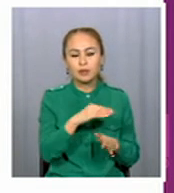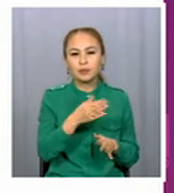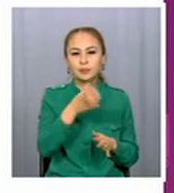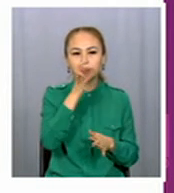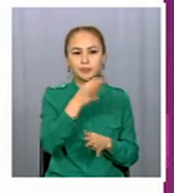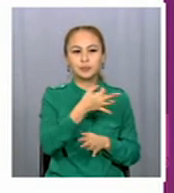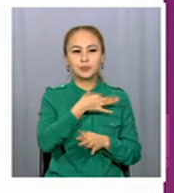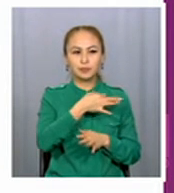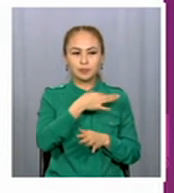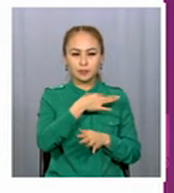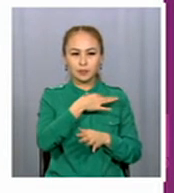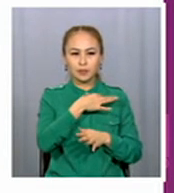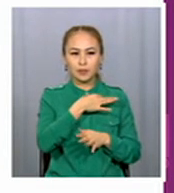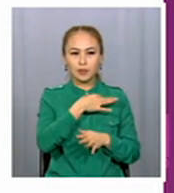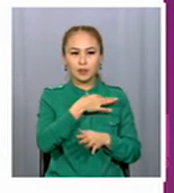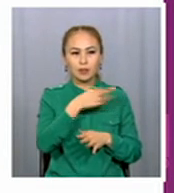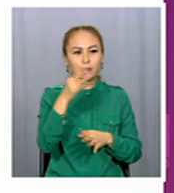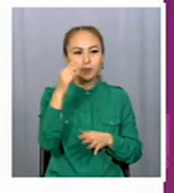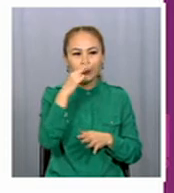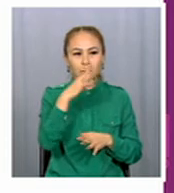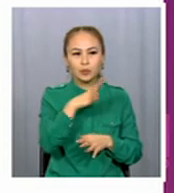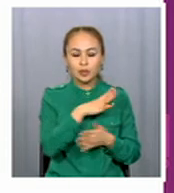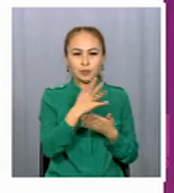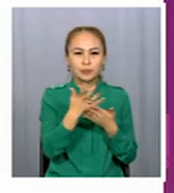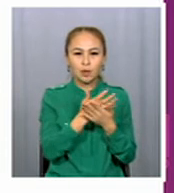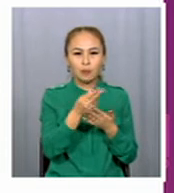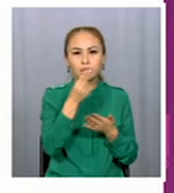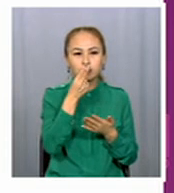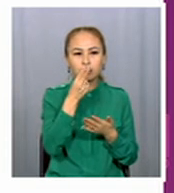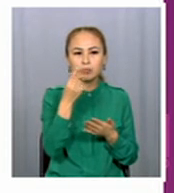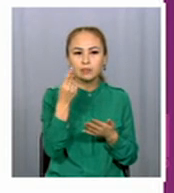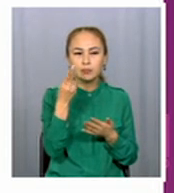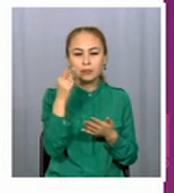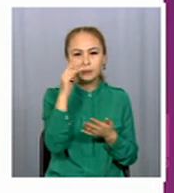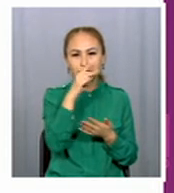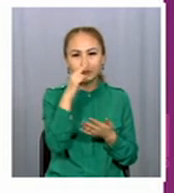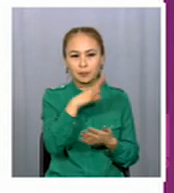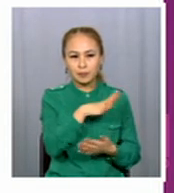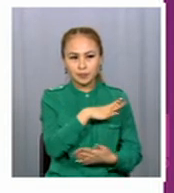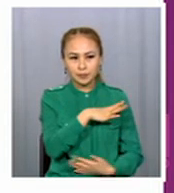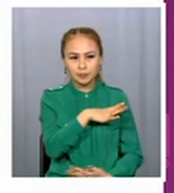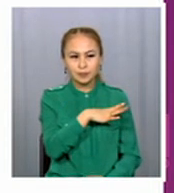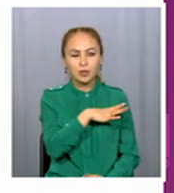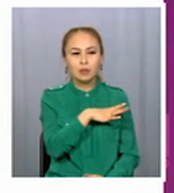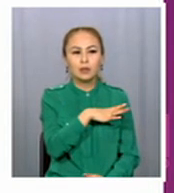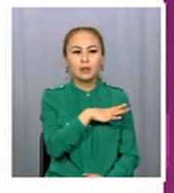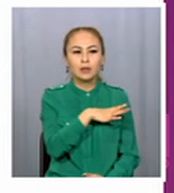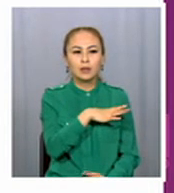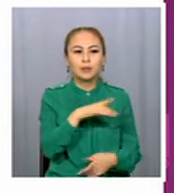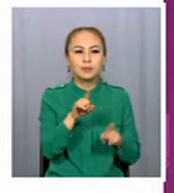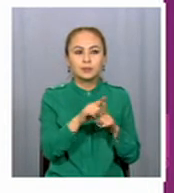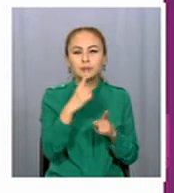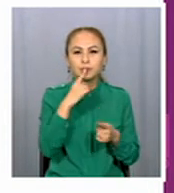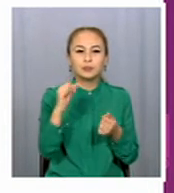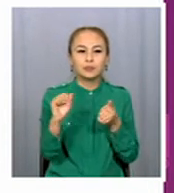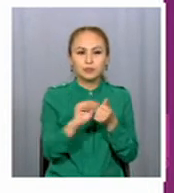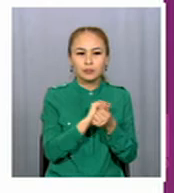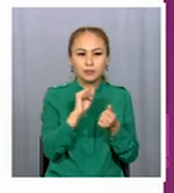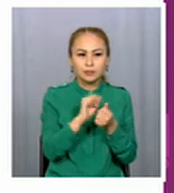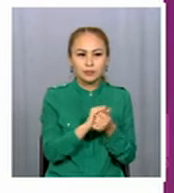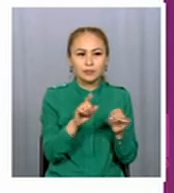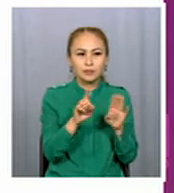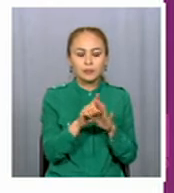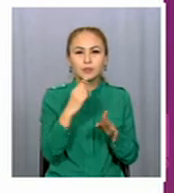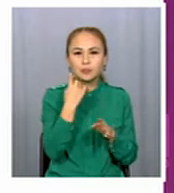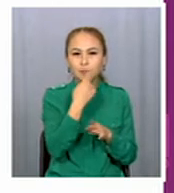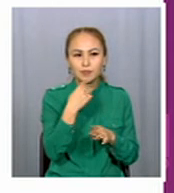бастады. Бекер қуырдақ жеген екенмін, деп ойлап келеді. Әбден шөл қысқанда еріні